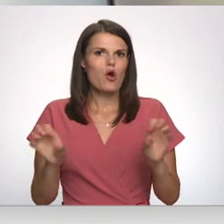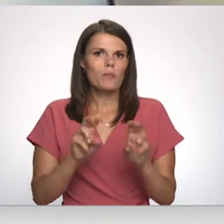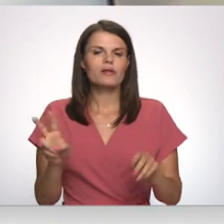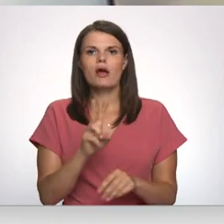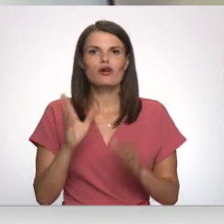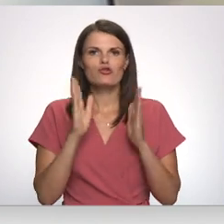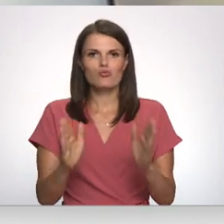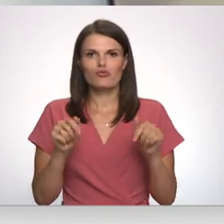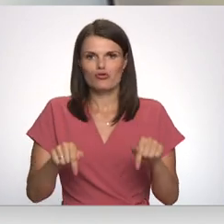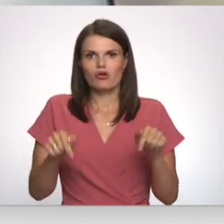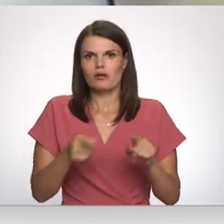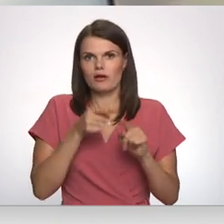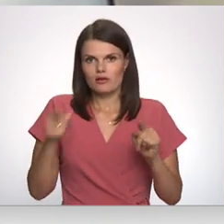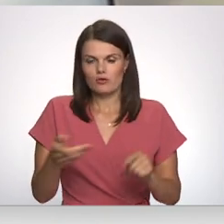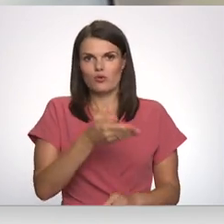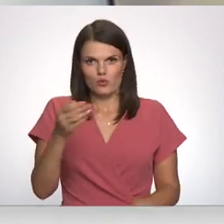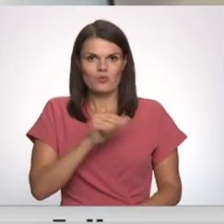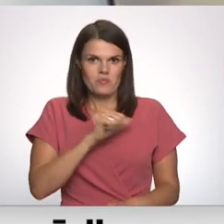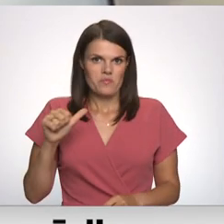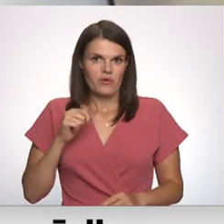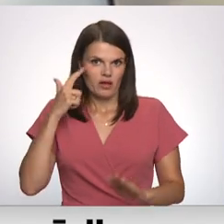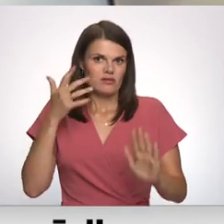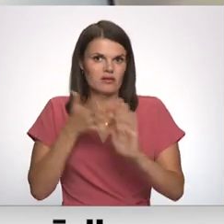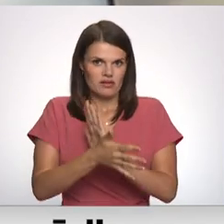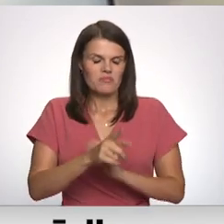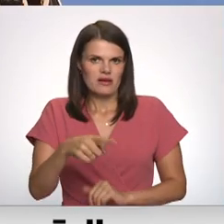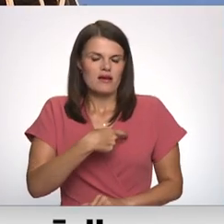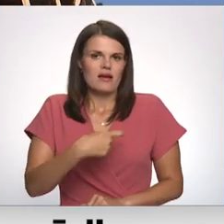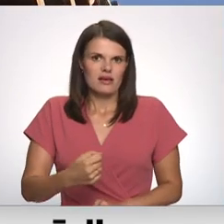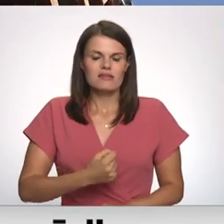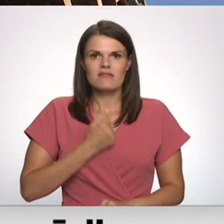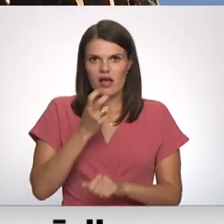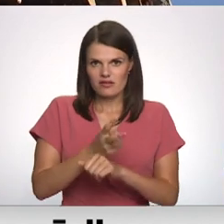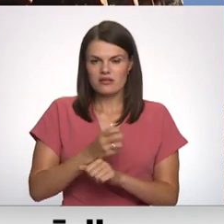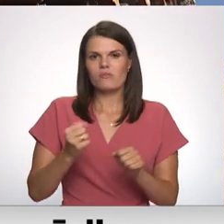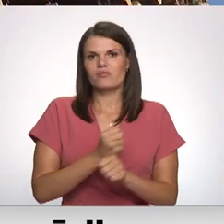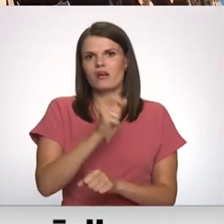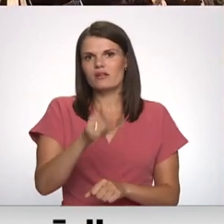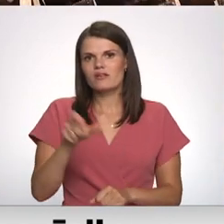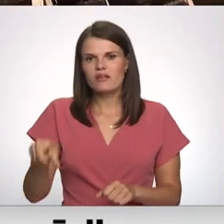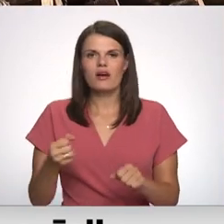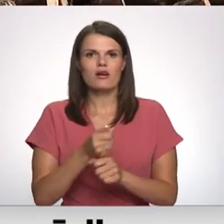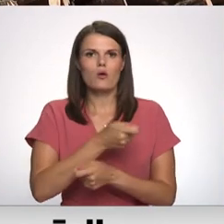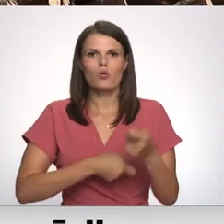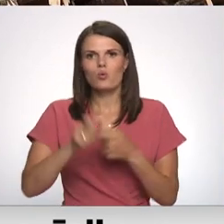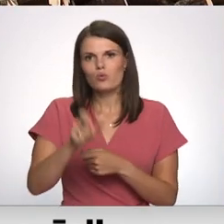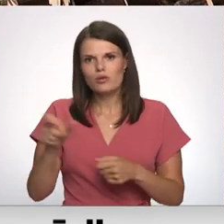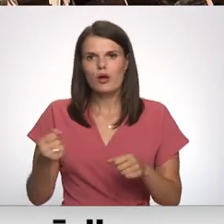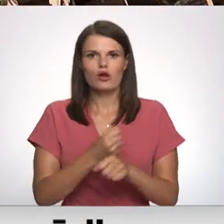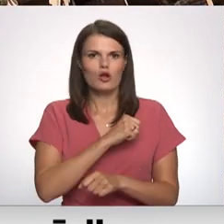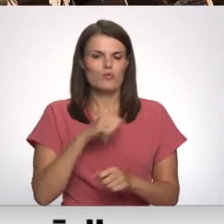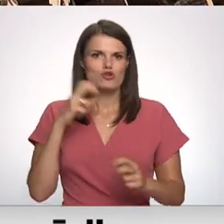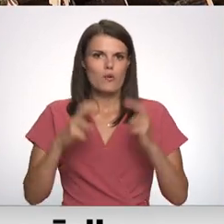sezonā, jo, kā jūs pati saprotiet, tas ir izaicinājums gan iedzīvotājiem, gan uzņēmējiem, gan ražotājiem,